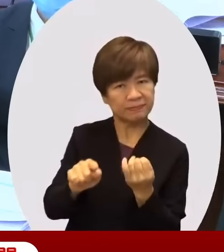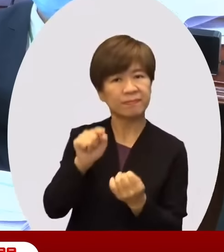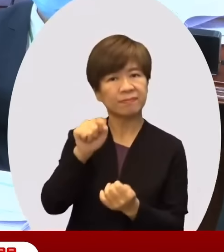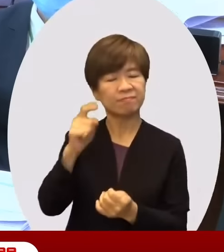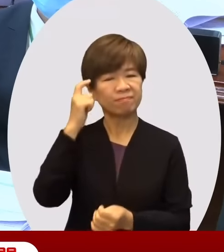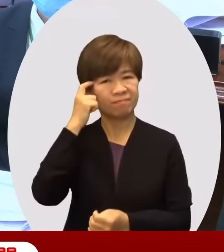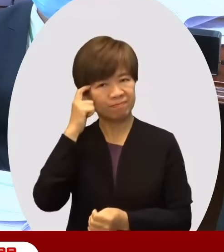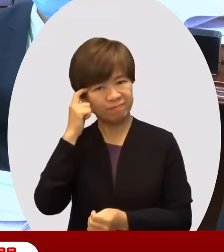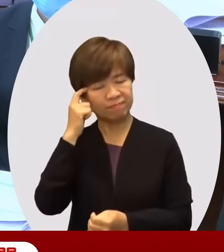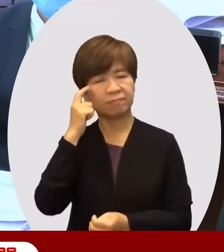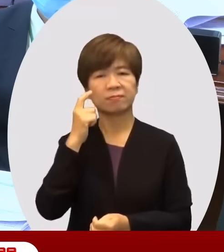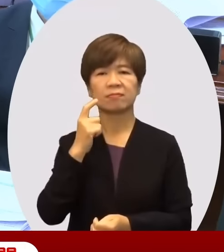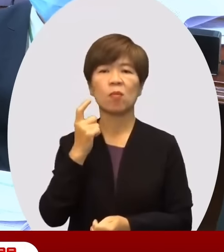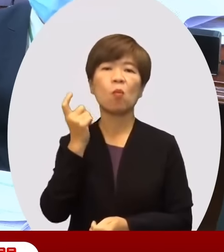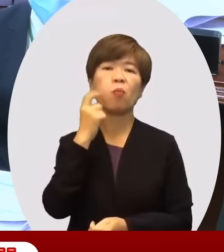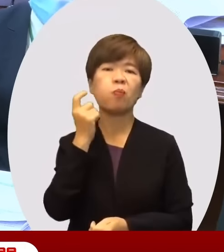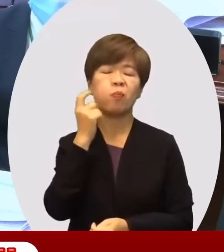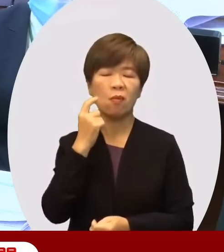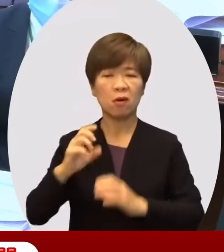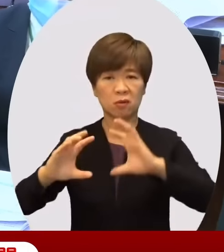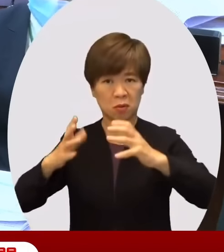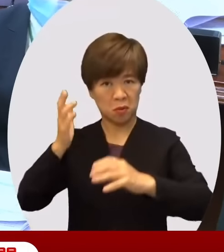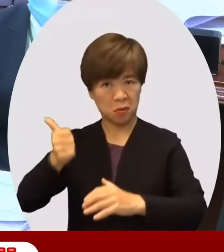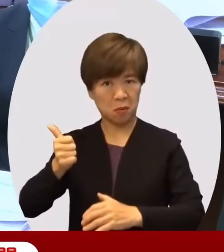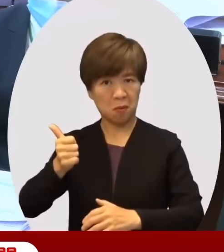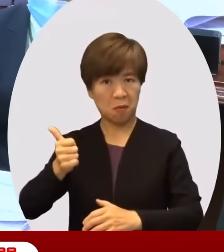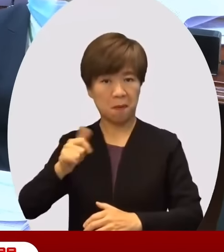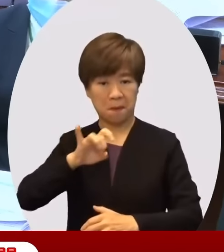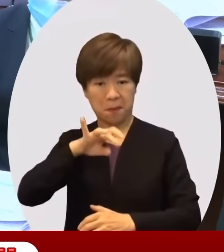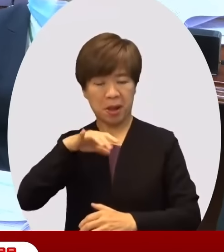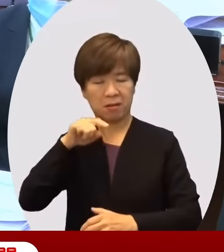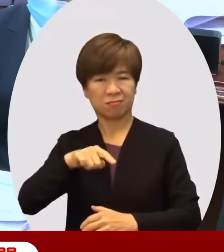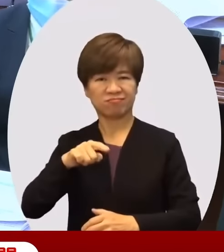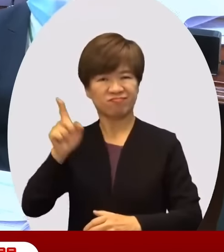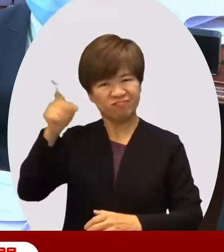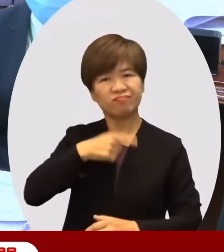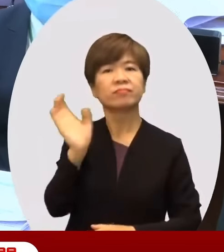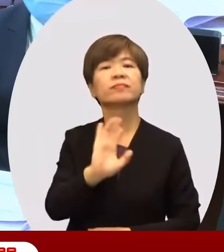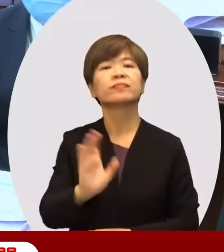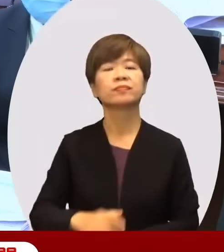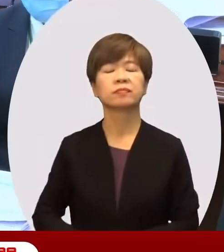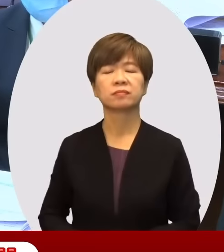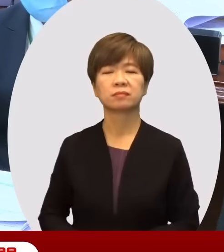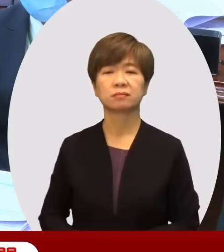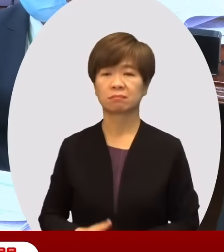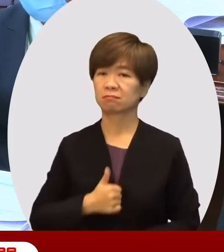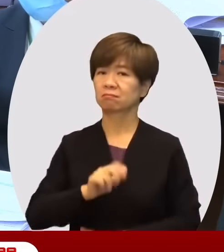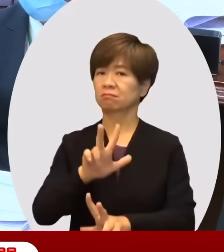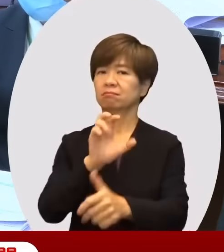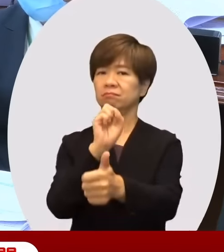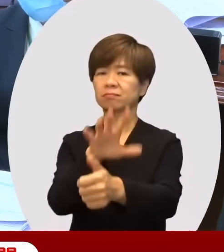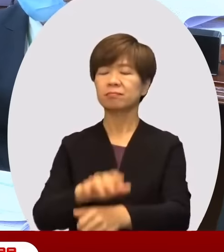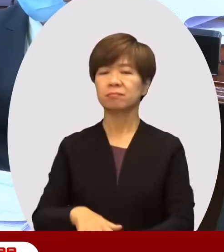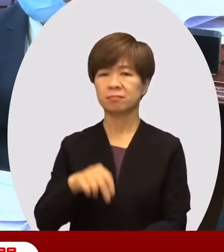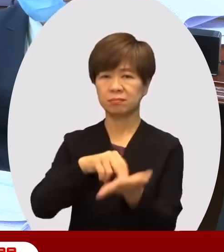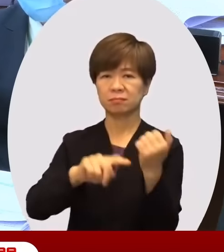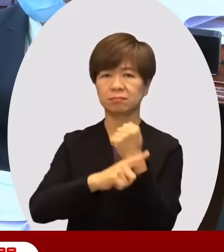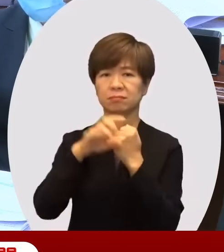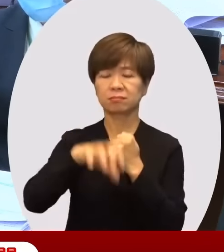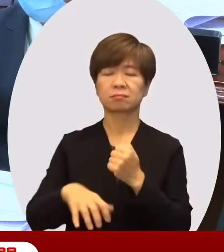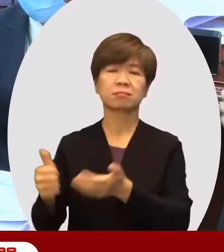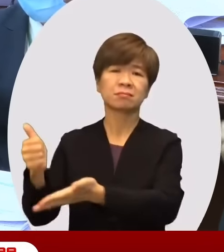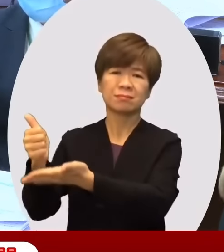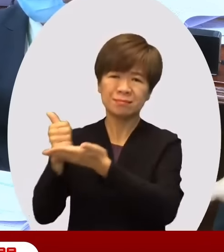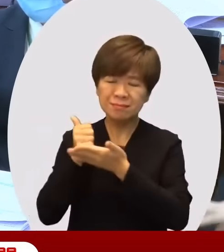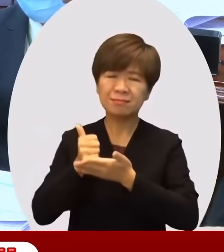状况哦，是说总统以这个理由他不来。我必须要老实说了哦，第一个，立法院都还没有邀